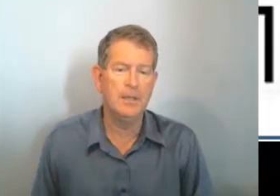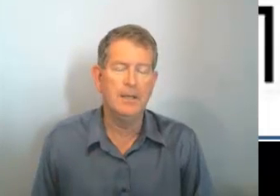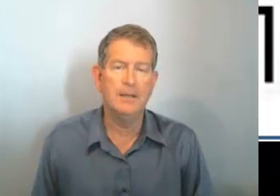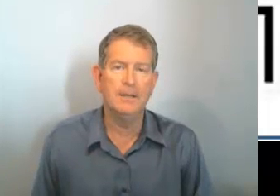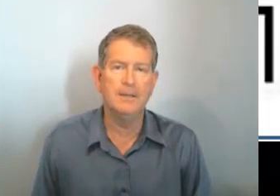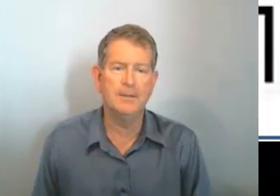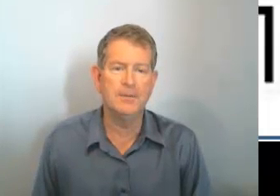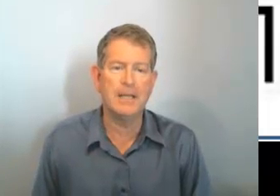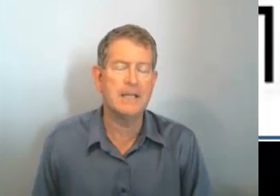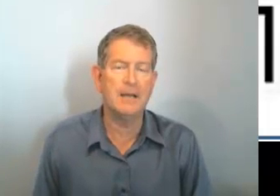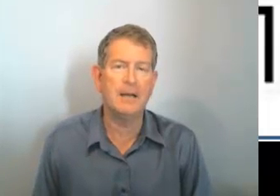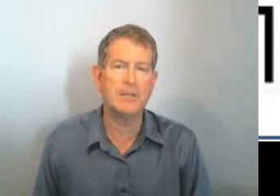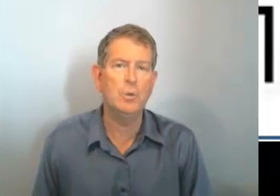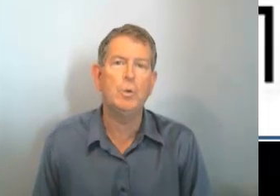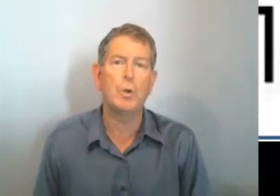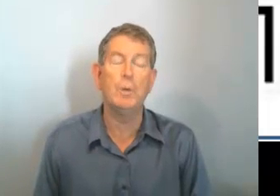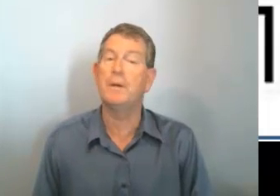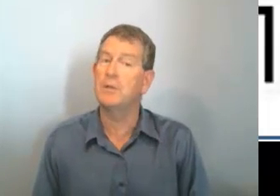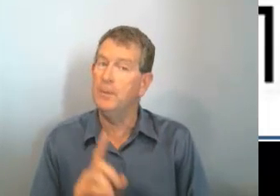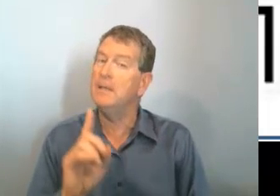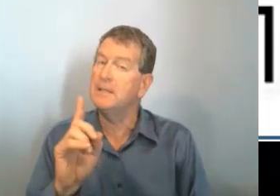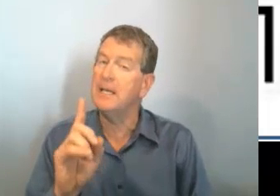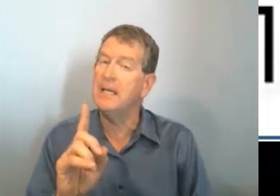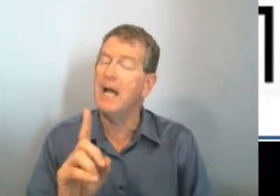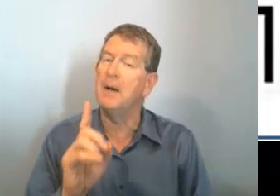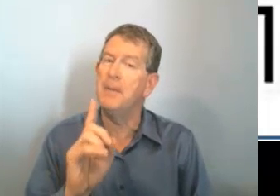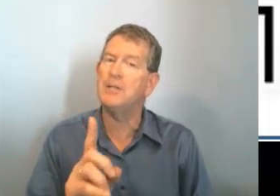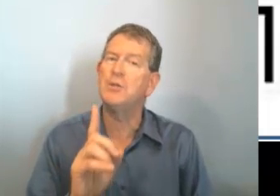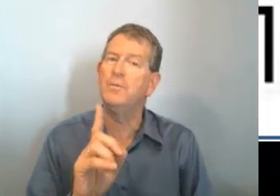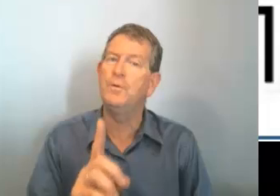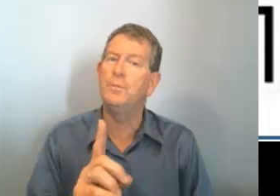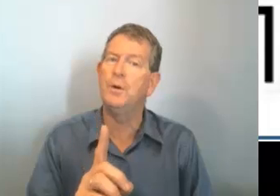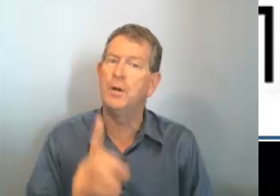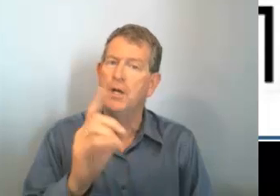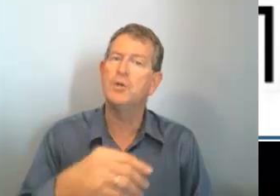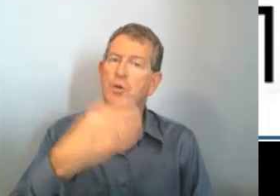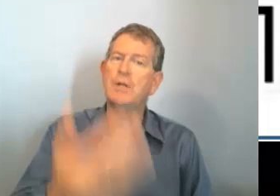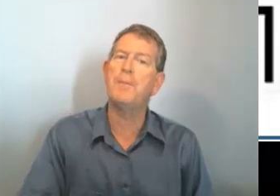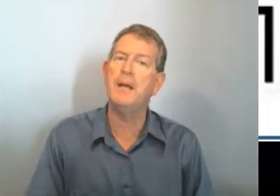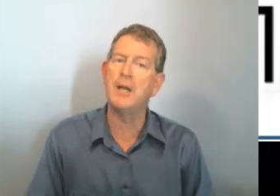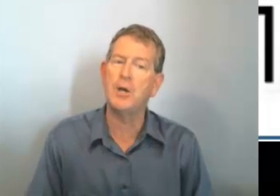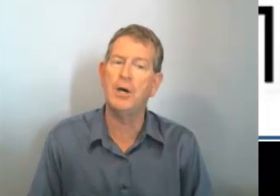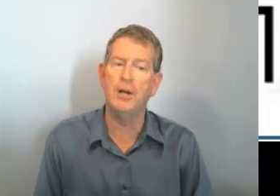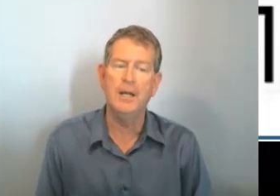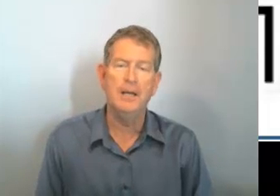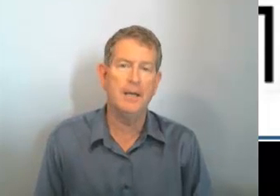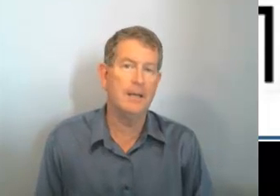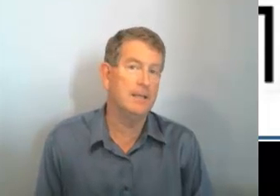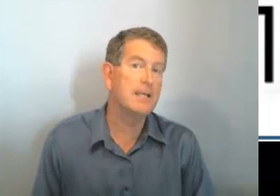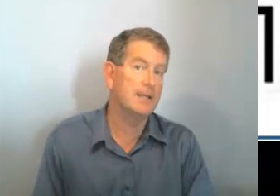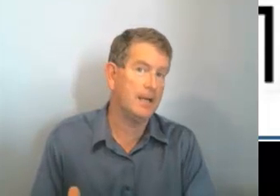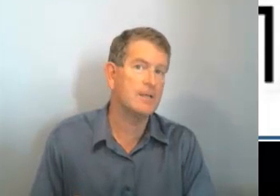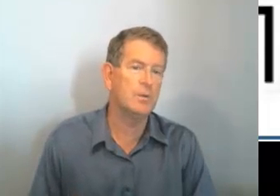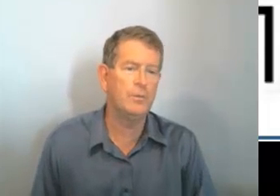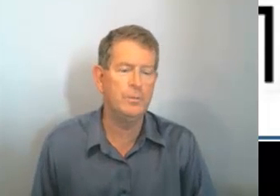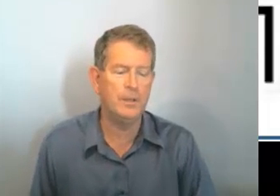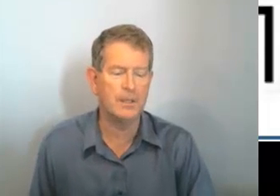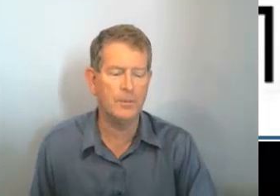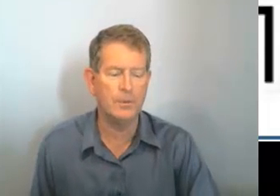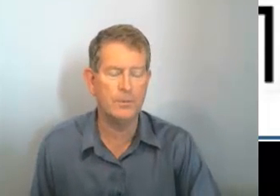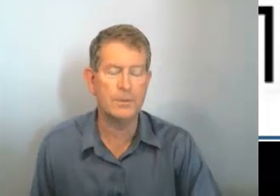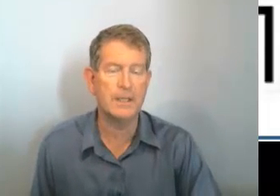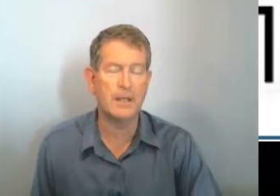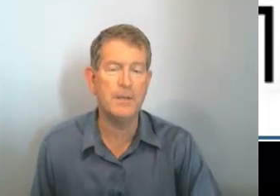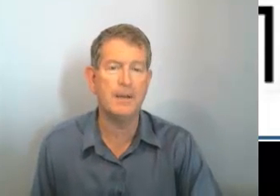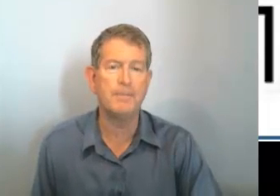de la salle de classe tout heureux parce que lui, il sait qu'il a un match de football juste après l'école. Et il s'intéresse au football,